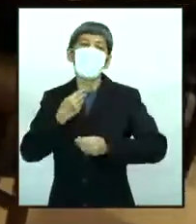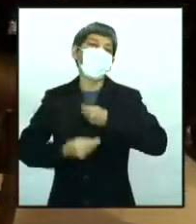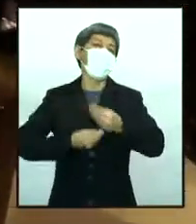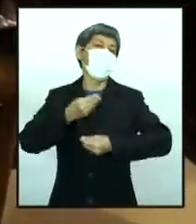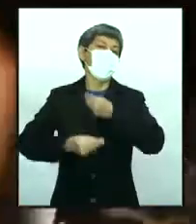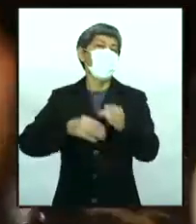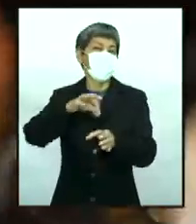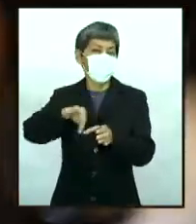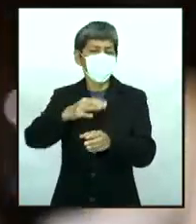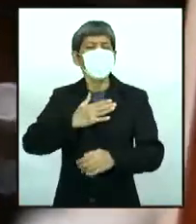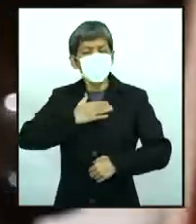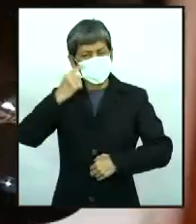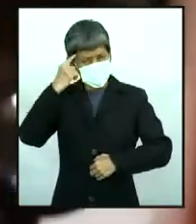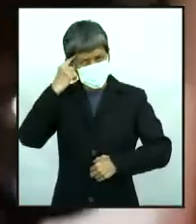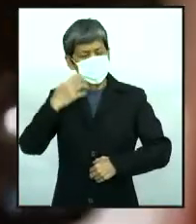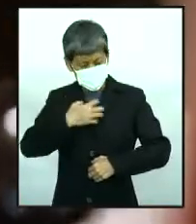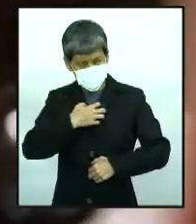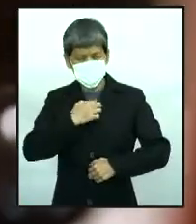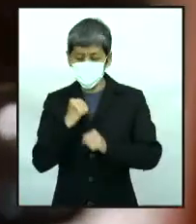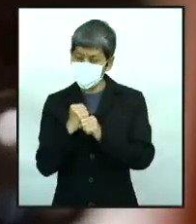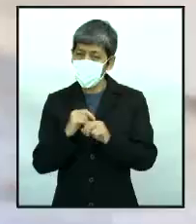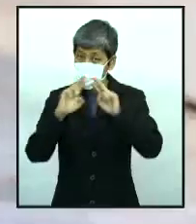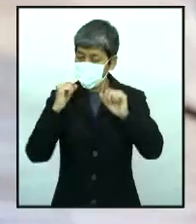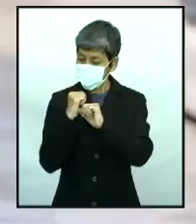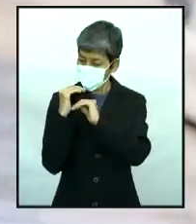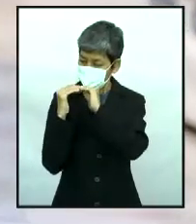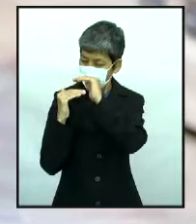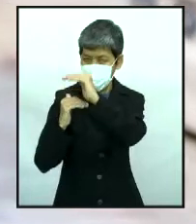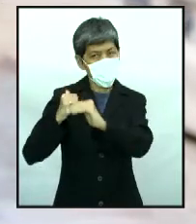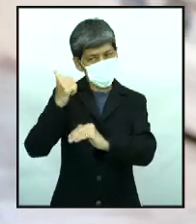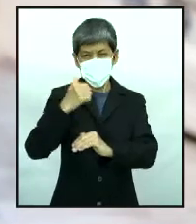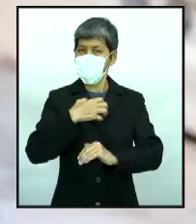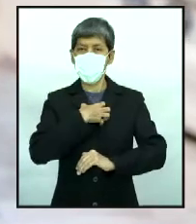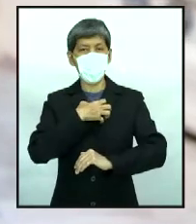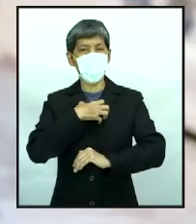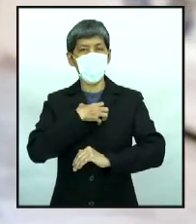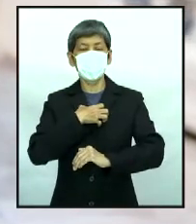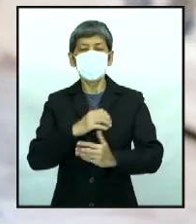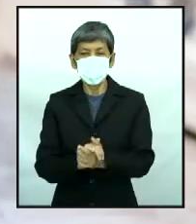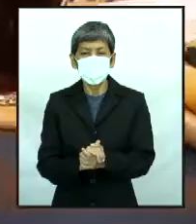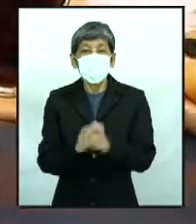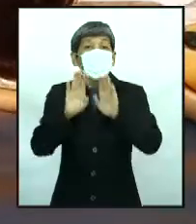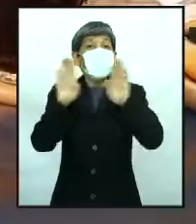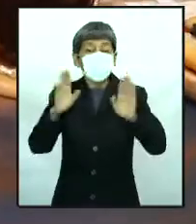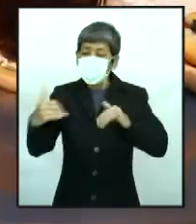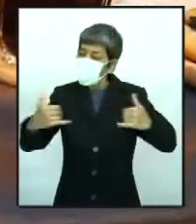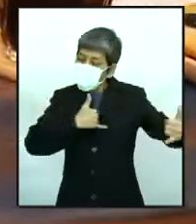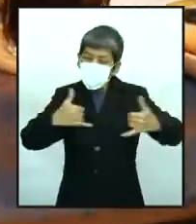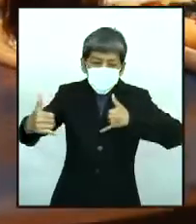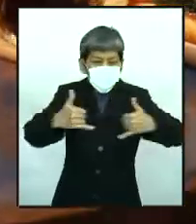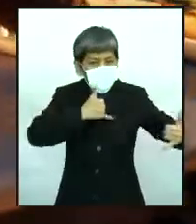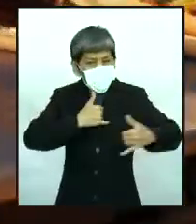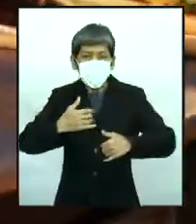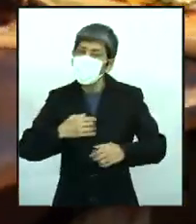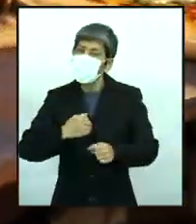แฟครับผมคิดว่าจะอยากจะพัฒนาร้านนี้ให้ดีขึ้นและเปิดให้คนอื่นทราบม